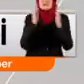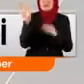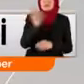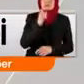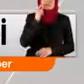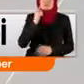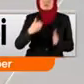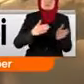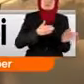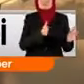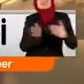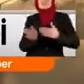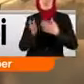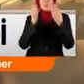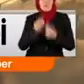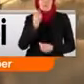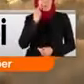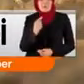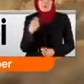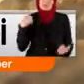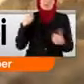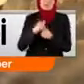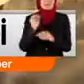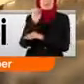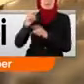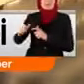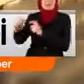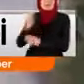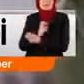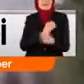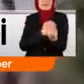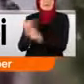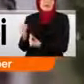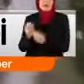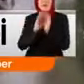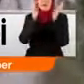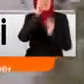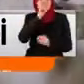yeniden yerleşim yerlerini tehdit etti orman işçileri de hatta alarma geçti artık